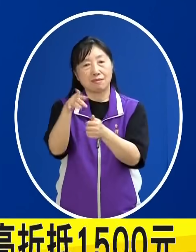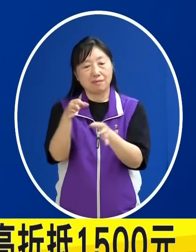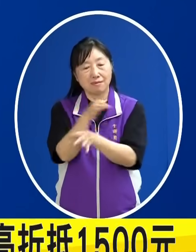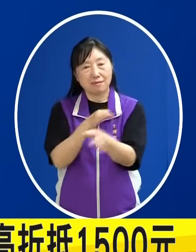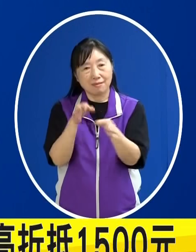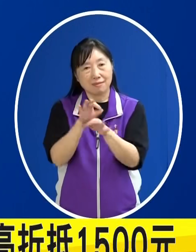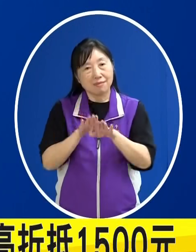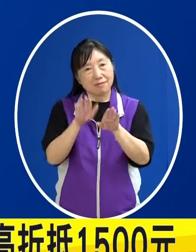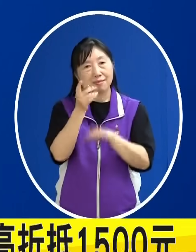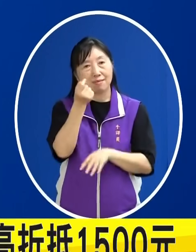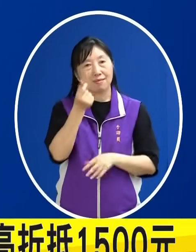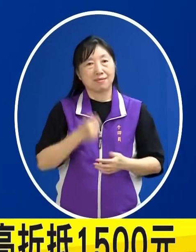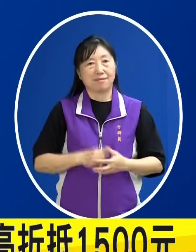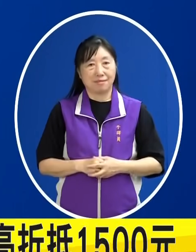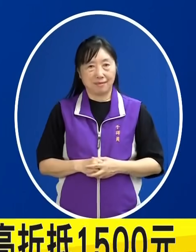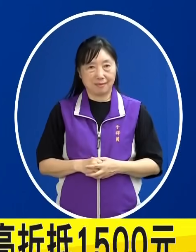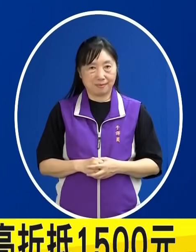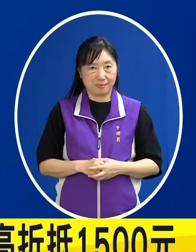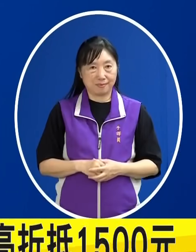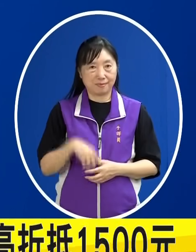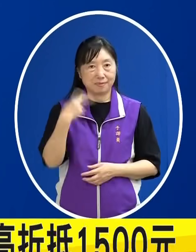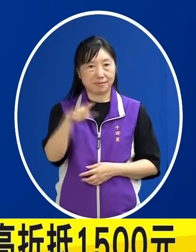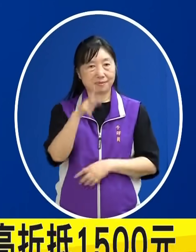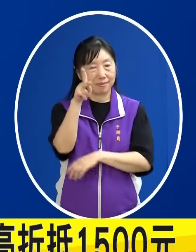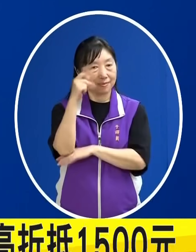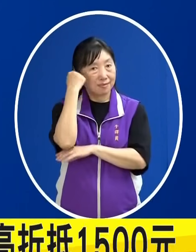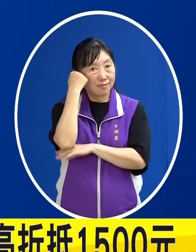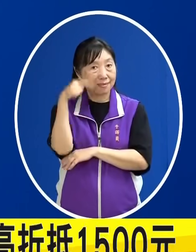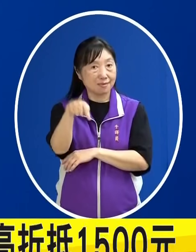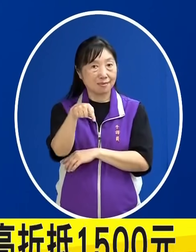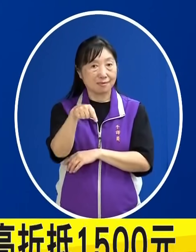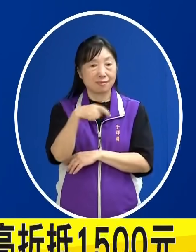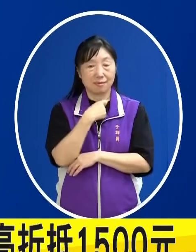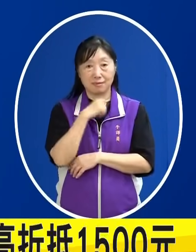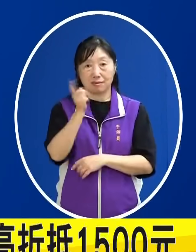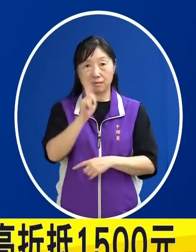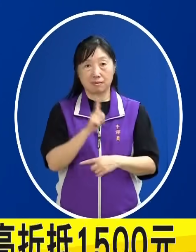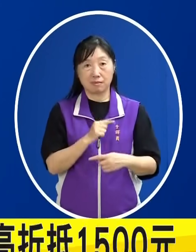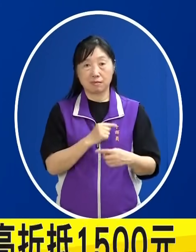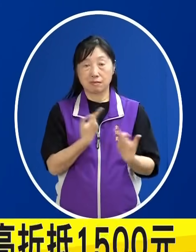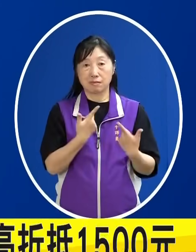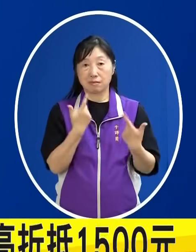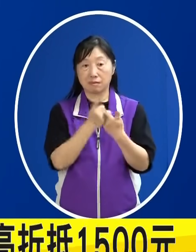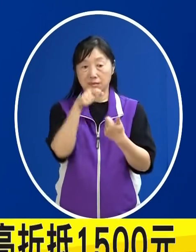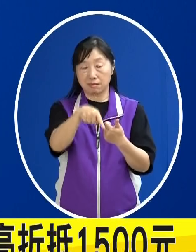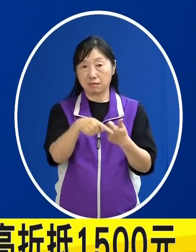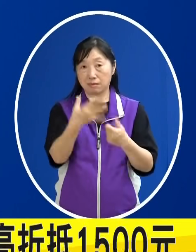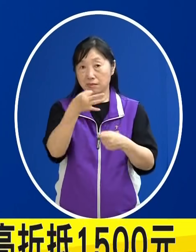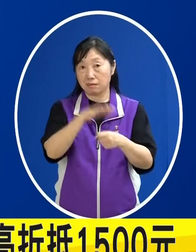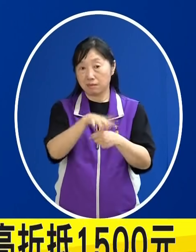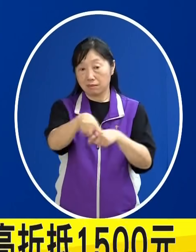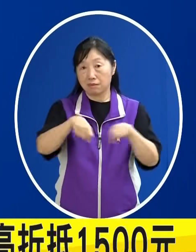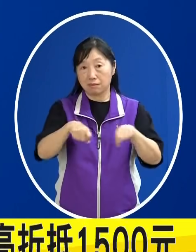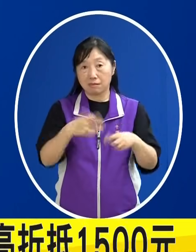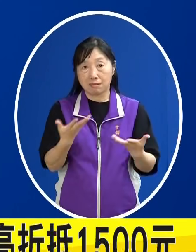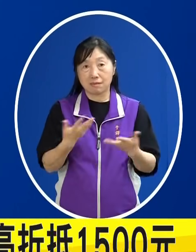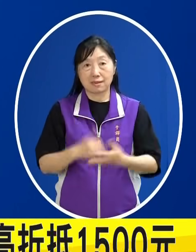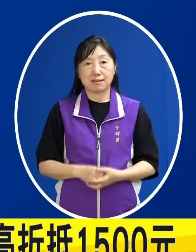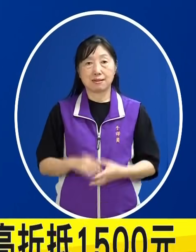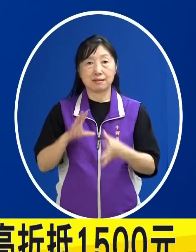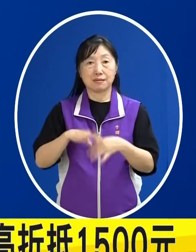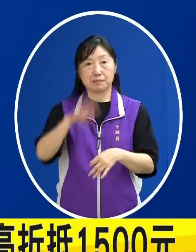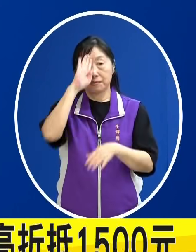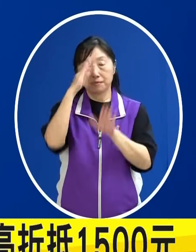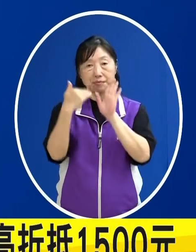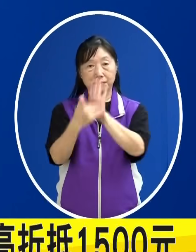绩。那最后就是旅宿业者怎么样来参与挺医护的方案，因为防疫医师人员